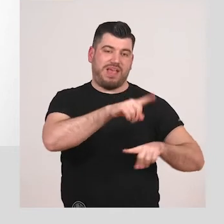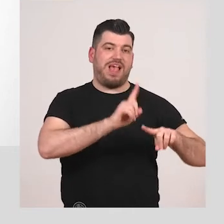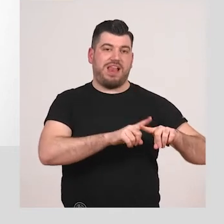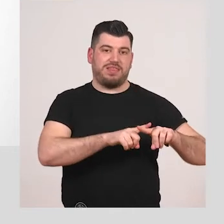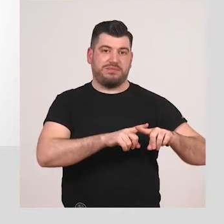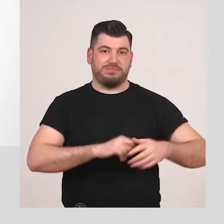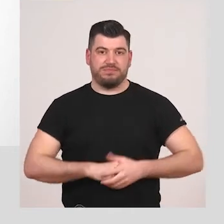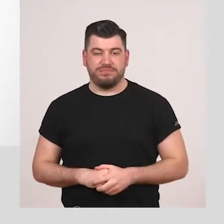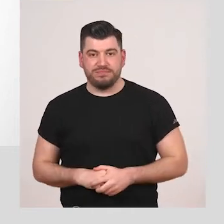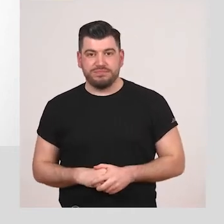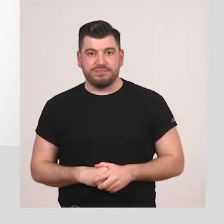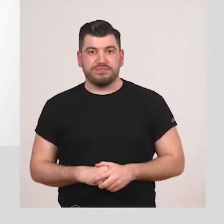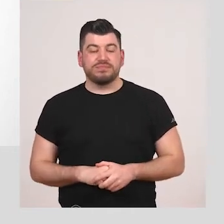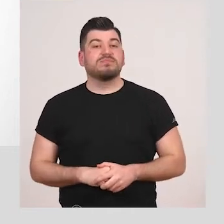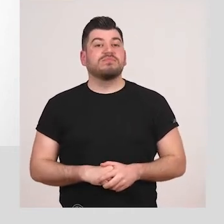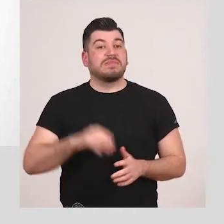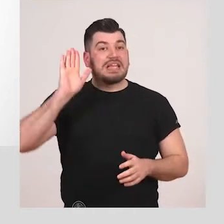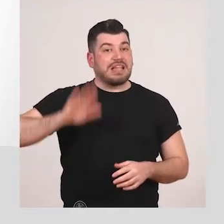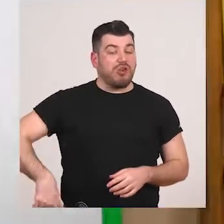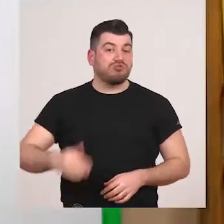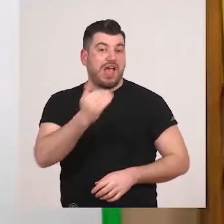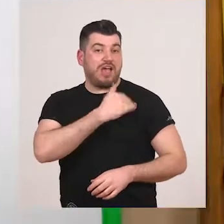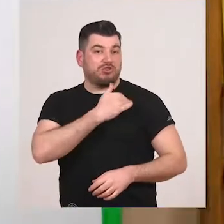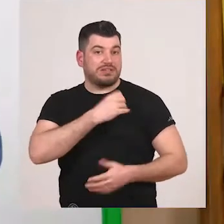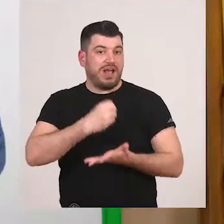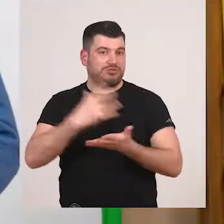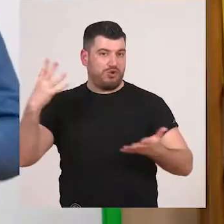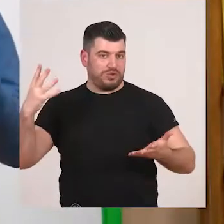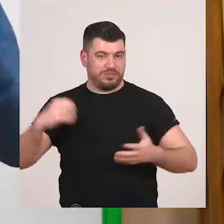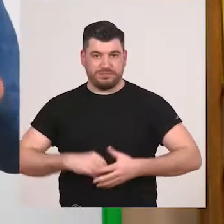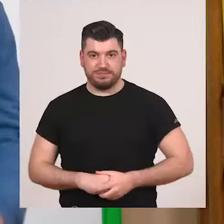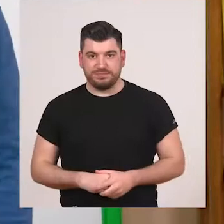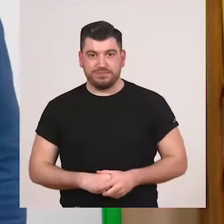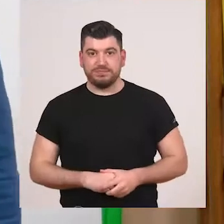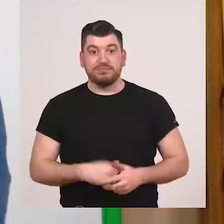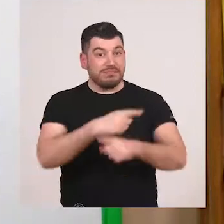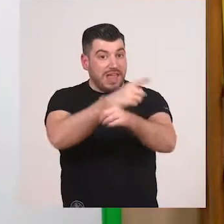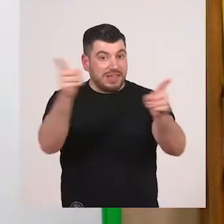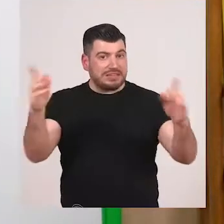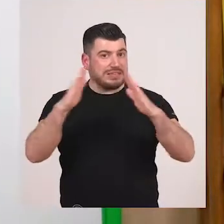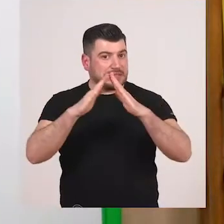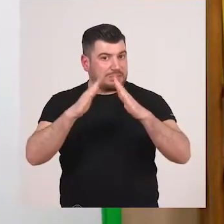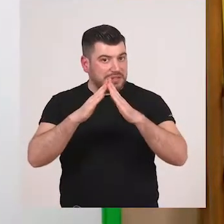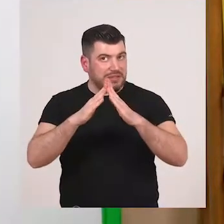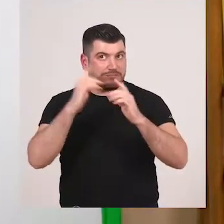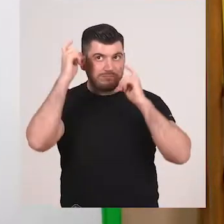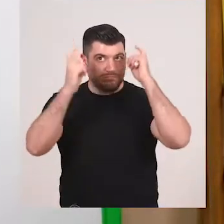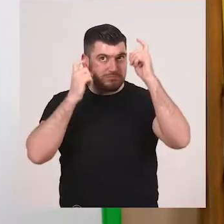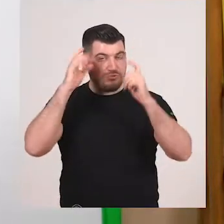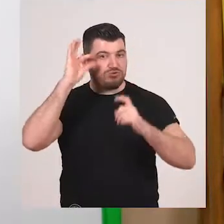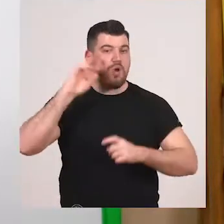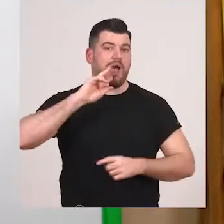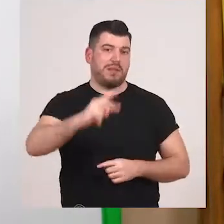κάποιες ερωτήσεις αυτοαξιολόγησης, που θα κληθείτε εσείς να απαντήσετε για να